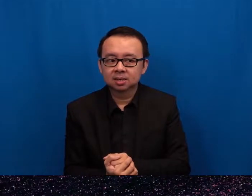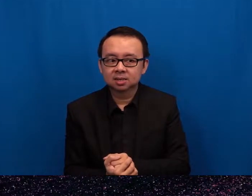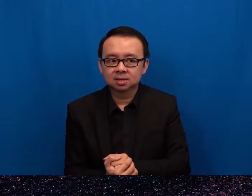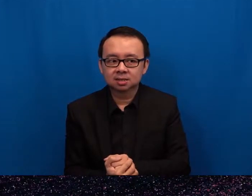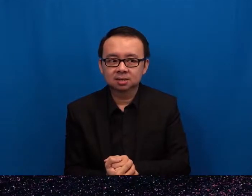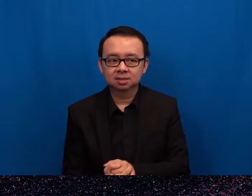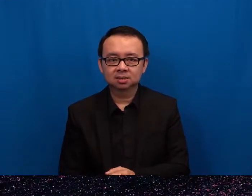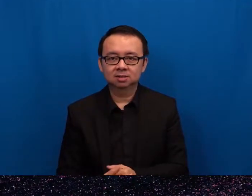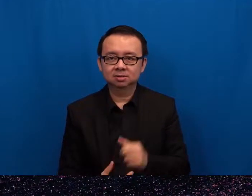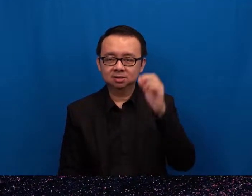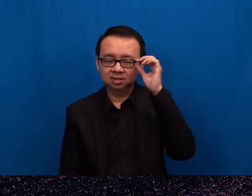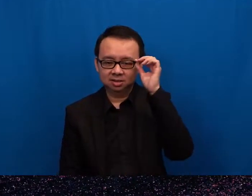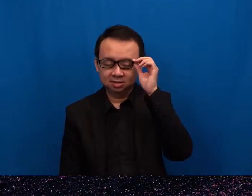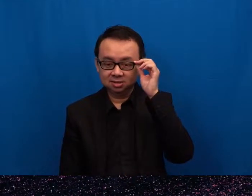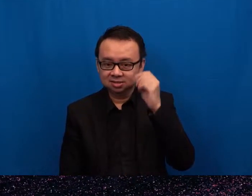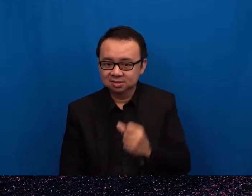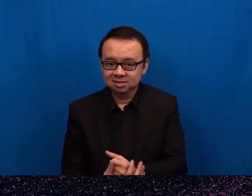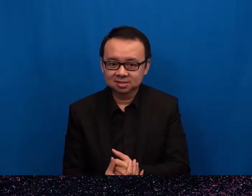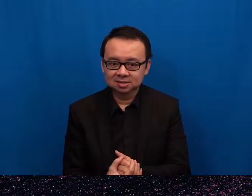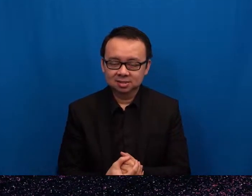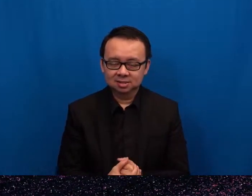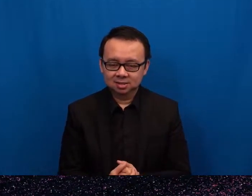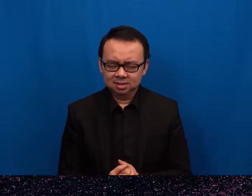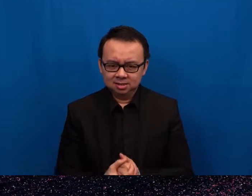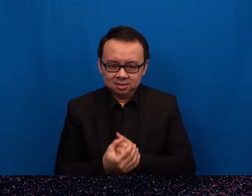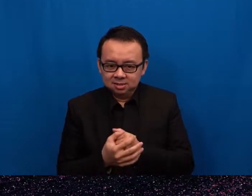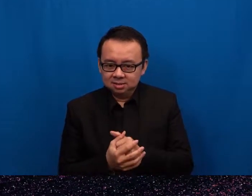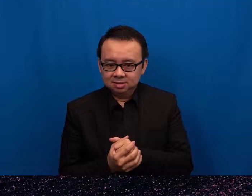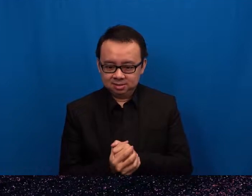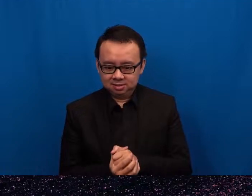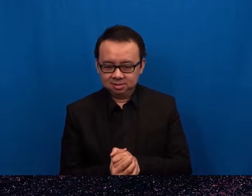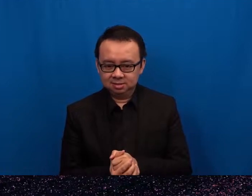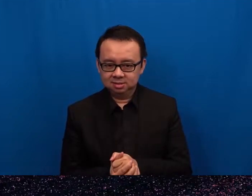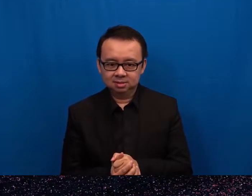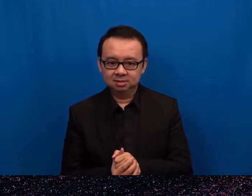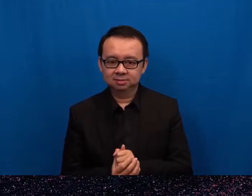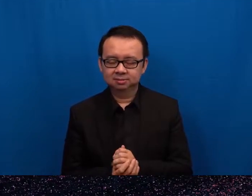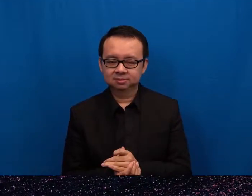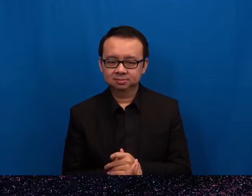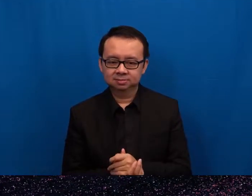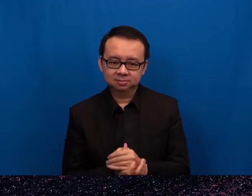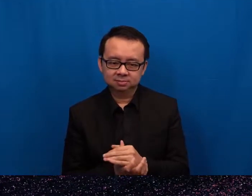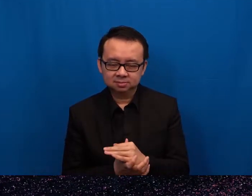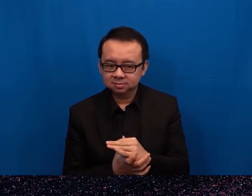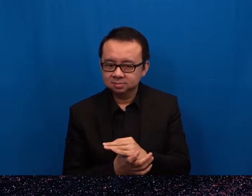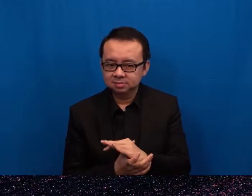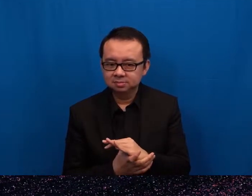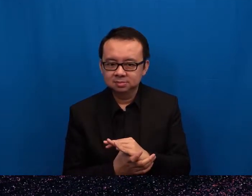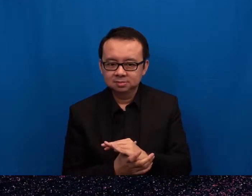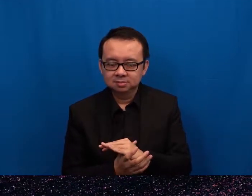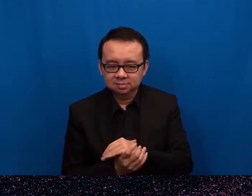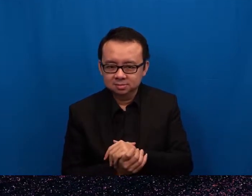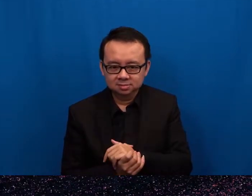Yang datang kemudian daripadanya yaitu Yesus. Ayat 3 dan ayat 4 agak istimewa spesial, gak bisa diulang. Karena zaman itu ada orang